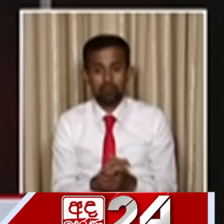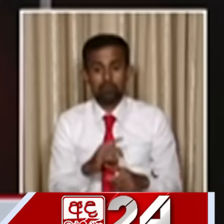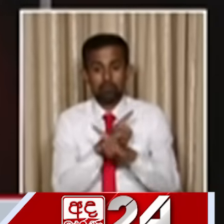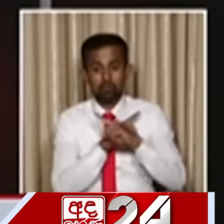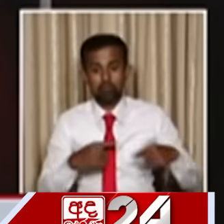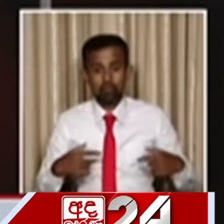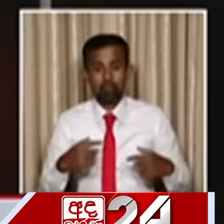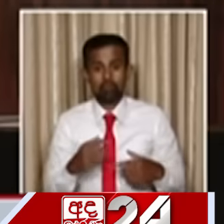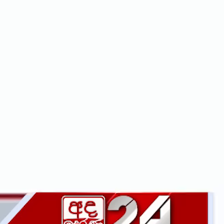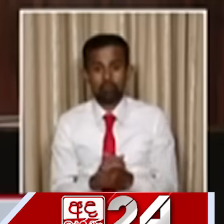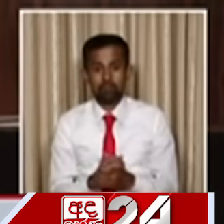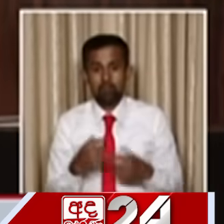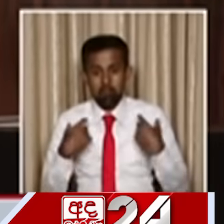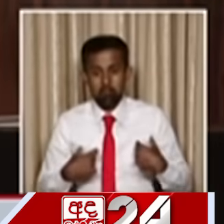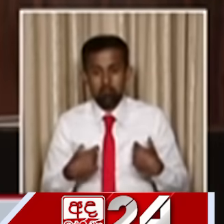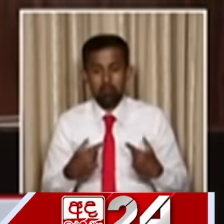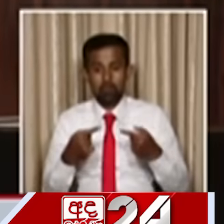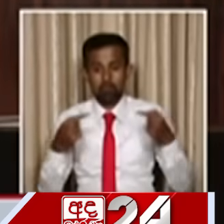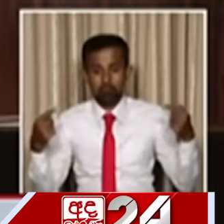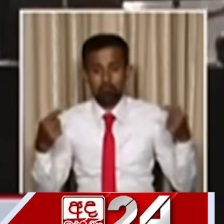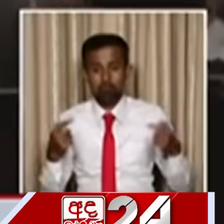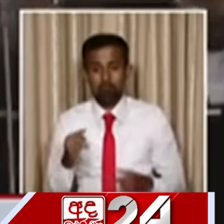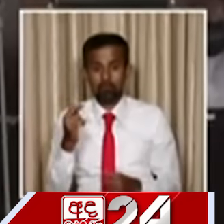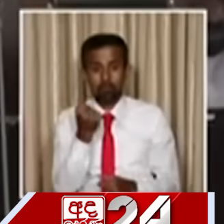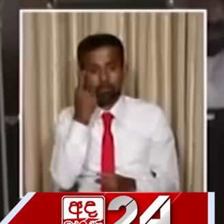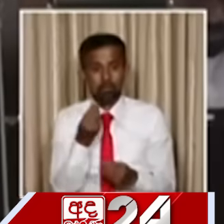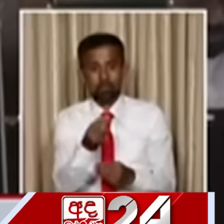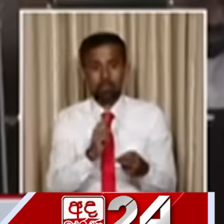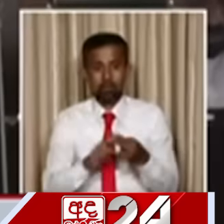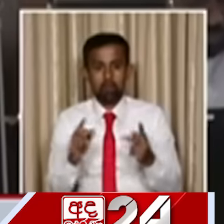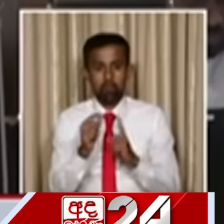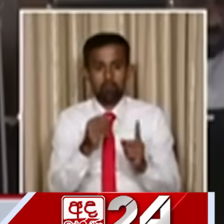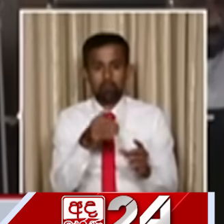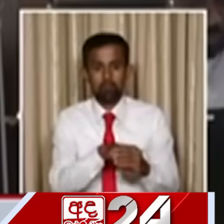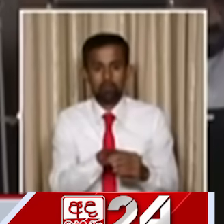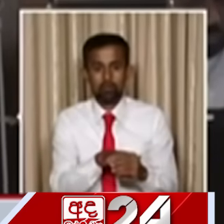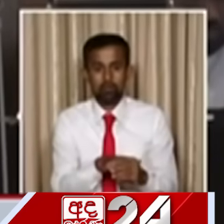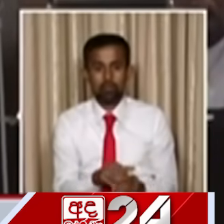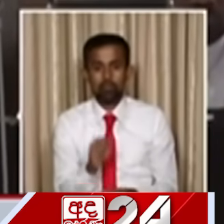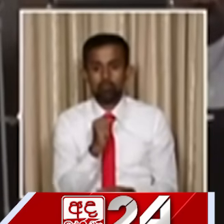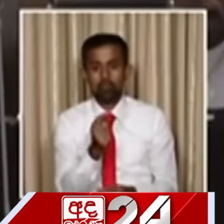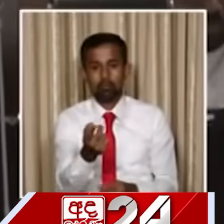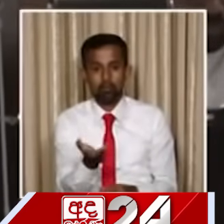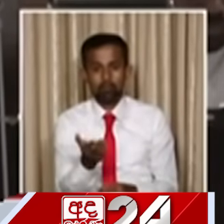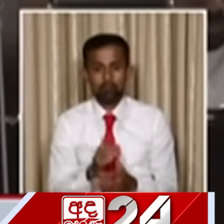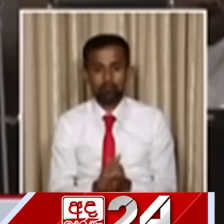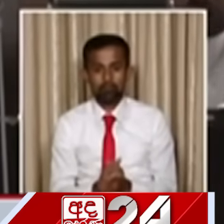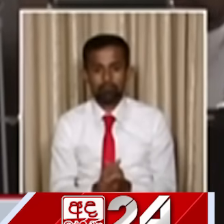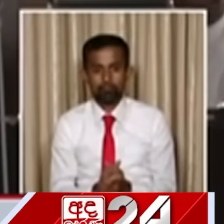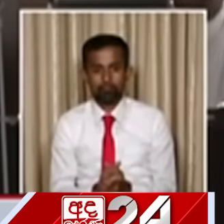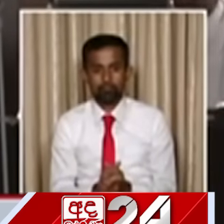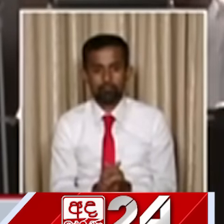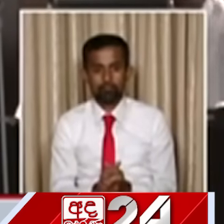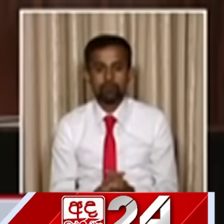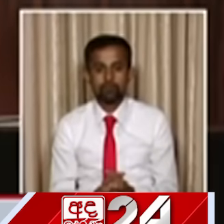කරපු මහින්ද රාජවස්ස මැතිතුමාලට විරුද්ධව මේ පරිංගේ යෝජනා ගේන්න දෙන්න එපා මේ පාර්ලිමේන්තුවට. සර් මොකද මේ කරන්න දන්නේ? ඔබතුමා කරගෙන යන්න